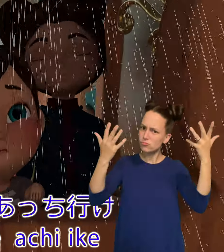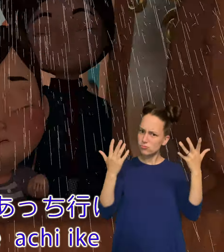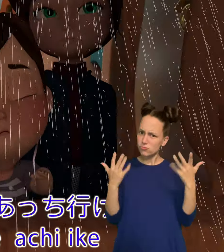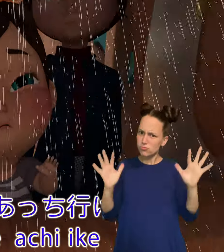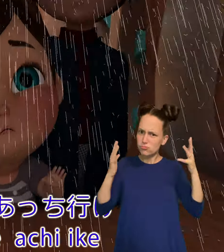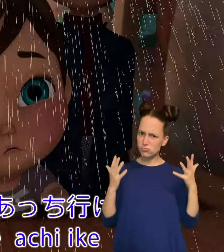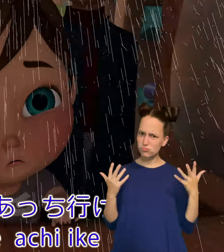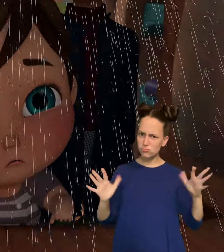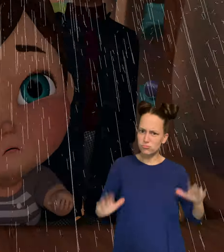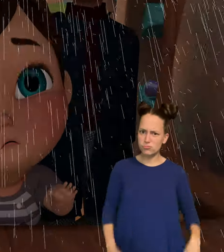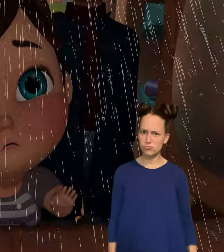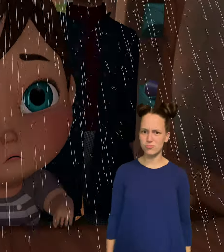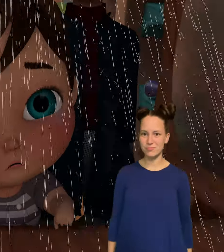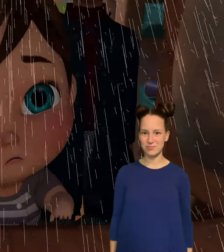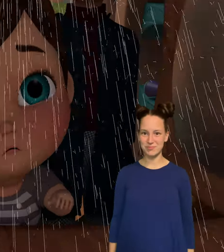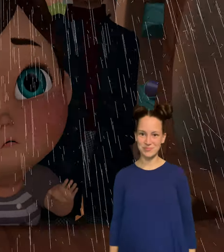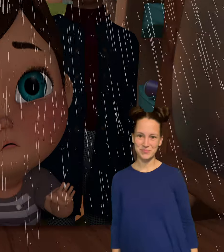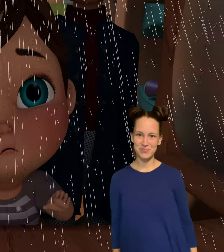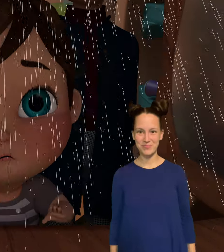雨あっち